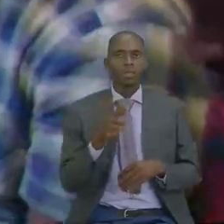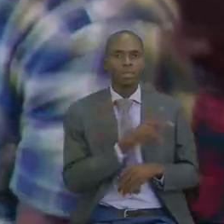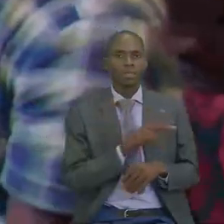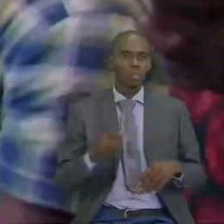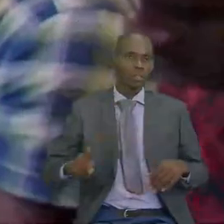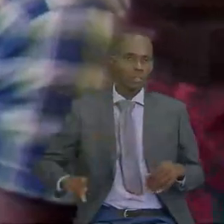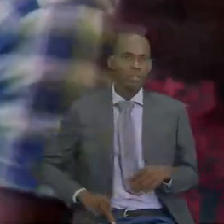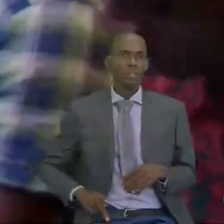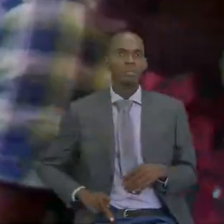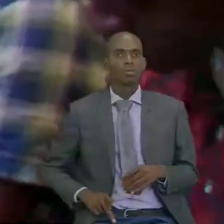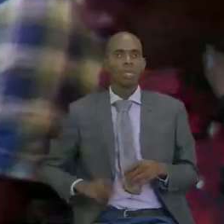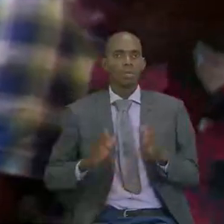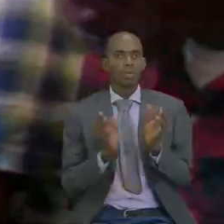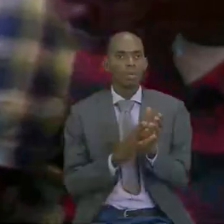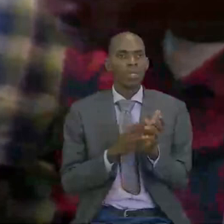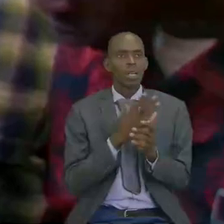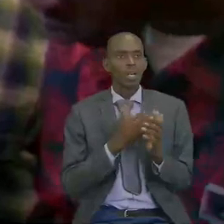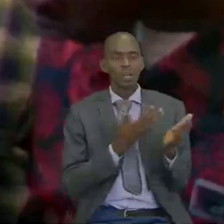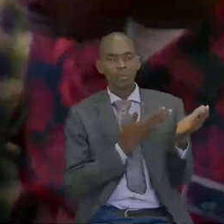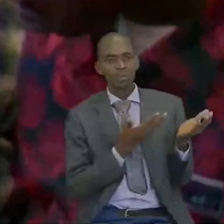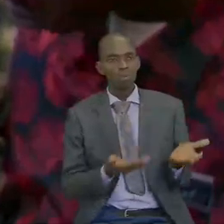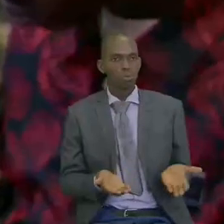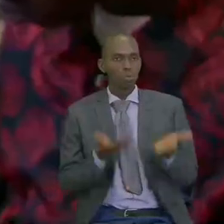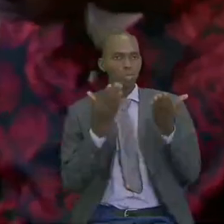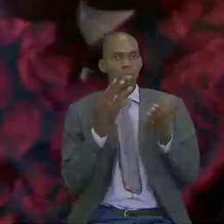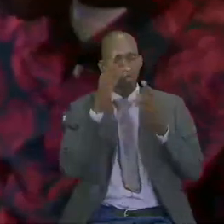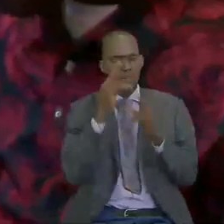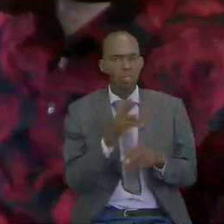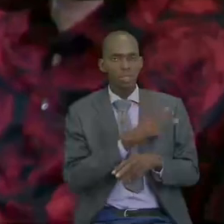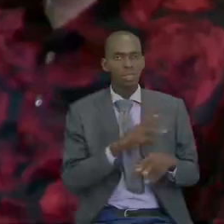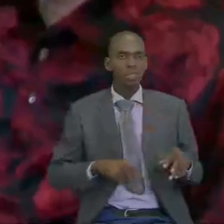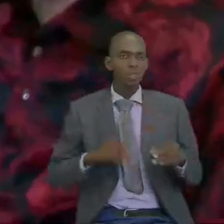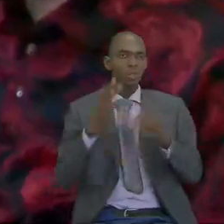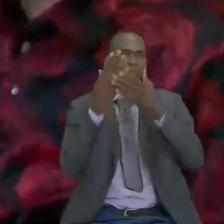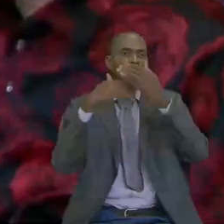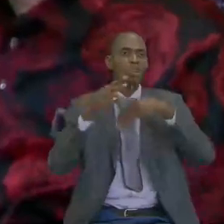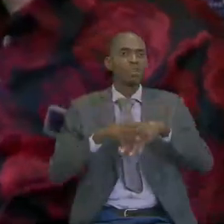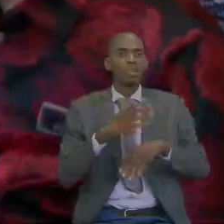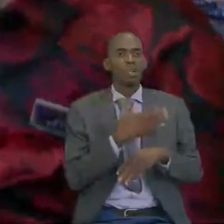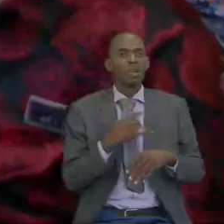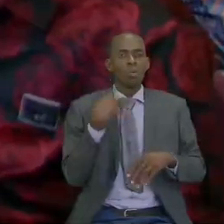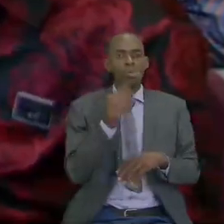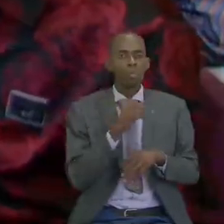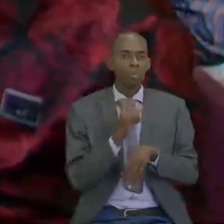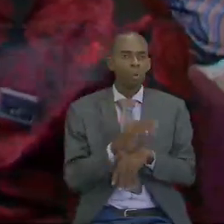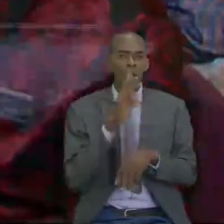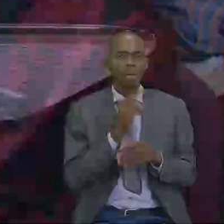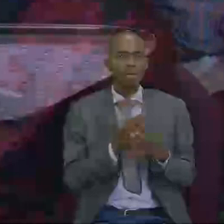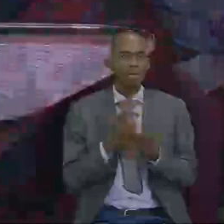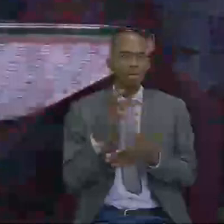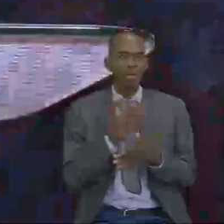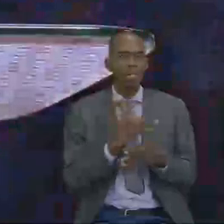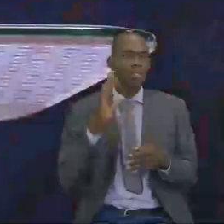j'exalte et je glorifie le Dieu des cieux, dont toutes les œuvres sont vraies et les